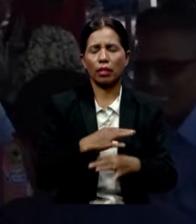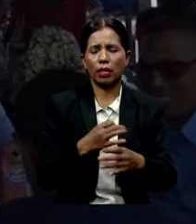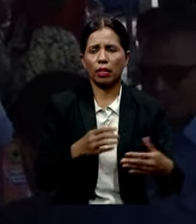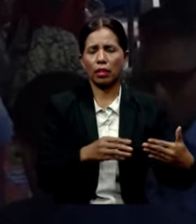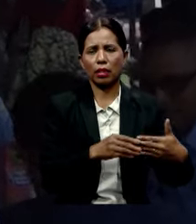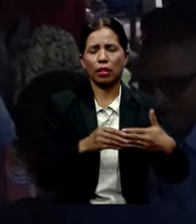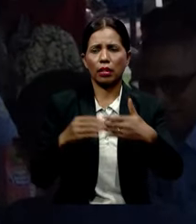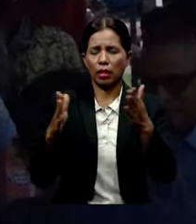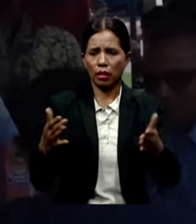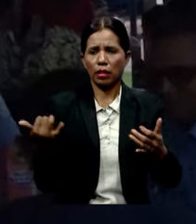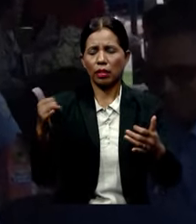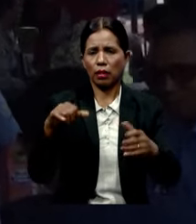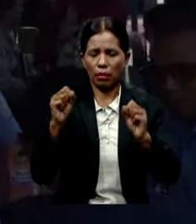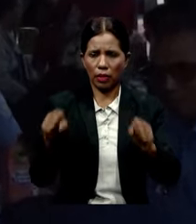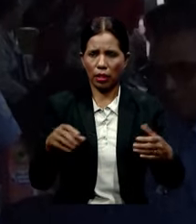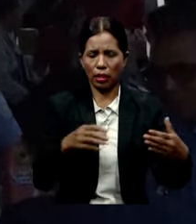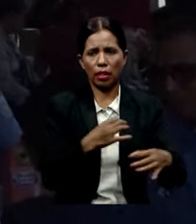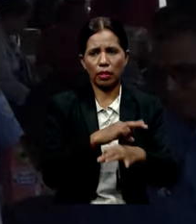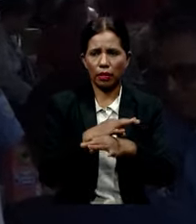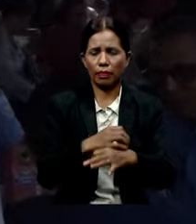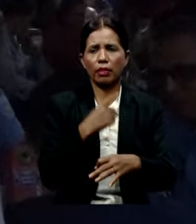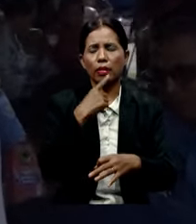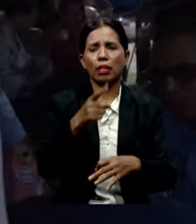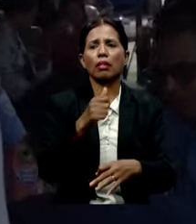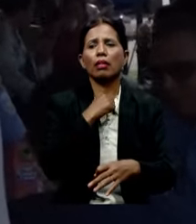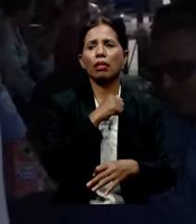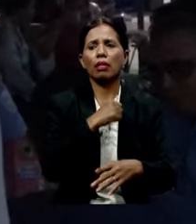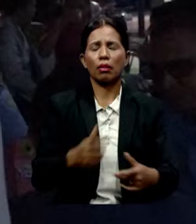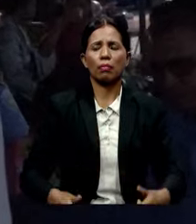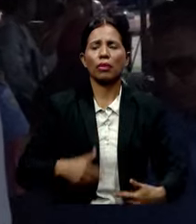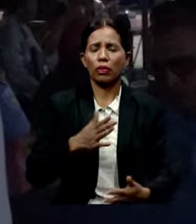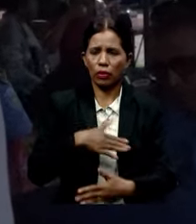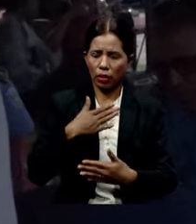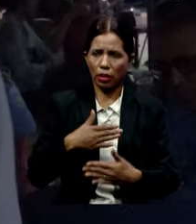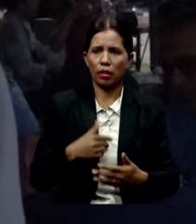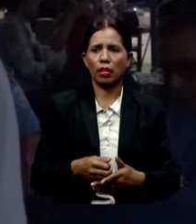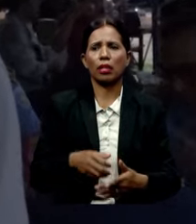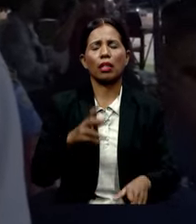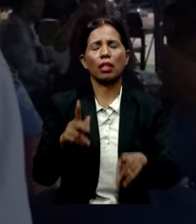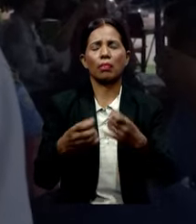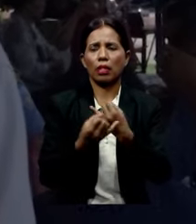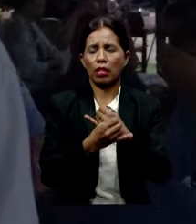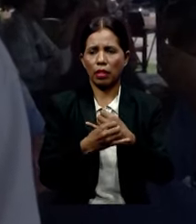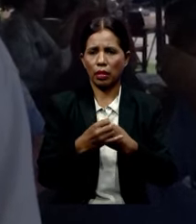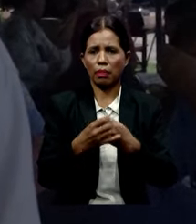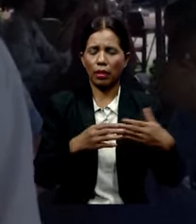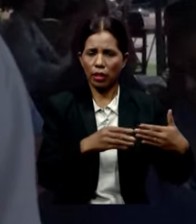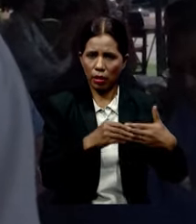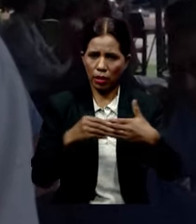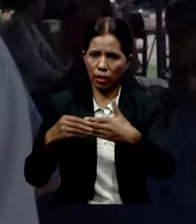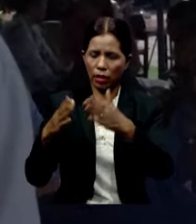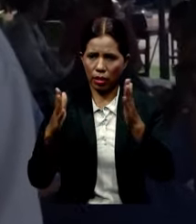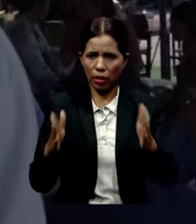kepel hadiah karena so yang kemudian kata tengke muri saksol kene emang ukuna servine atau